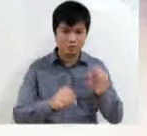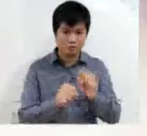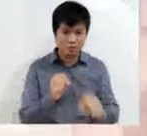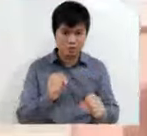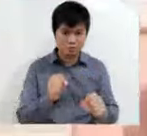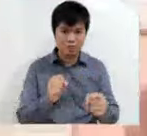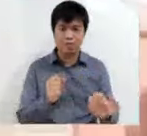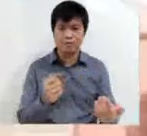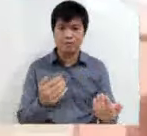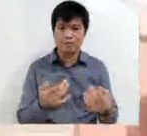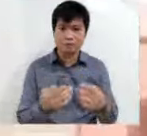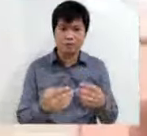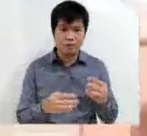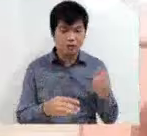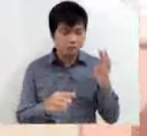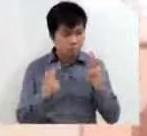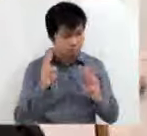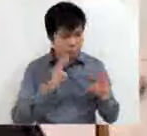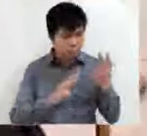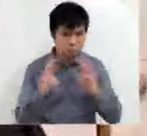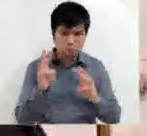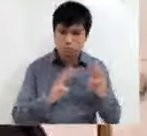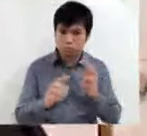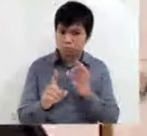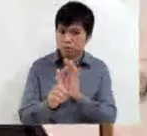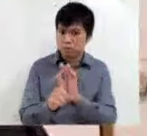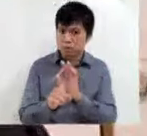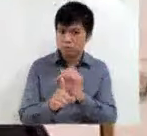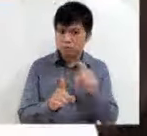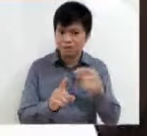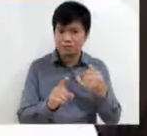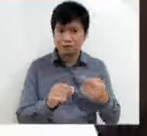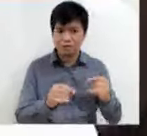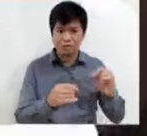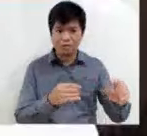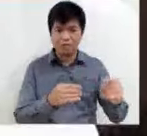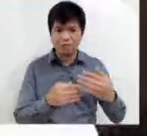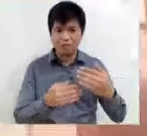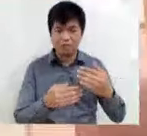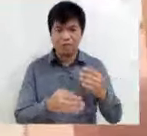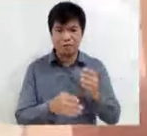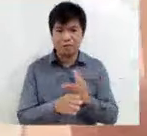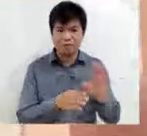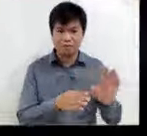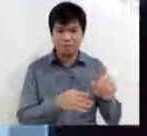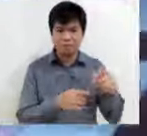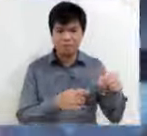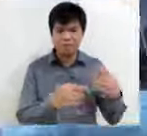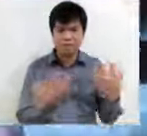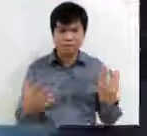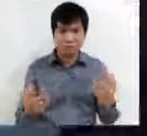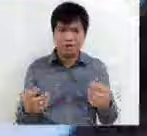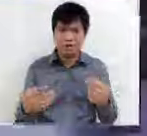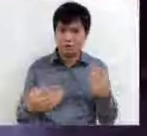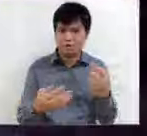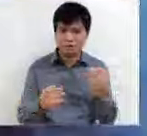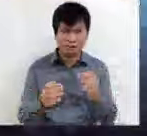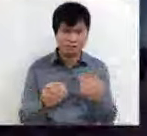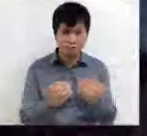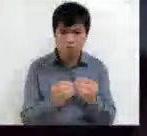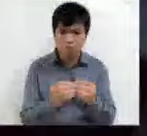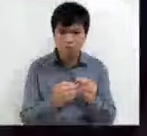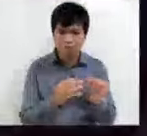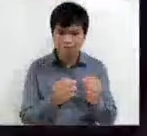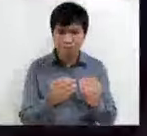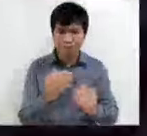ang pag-aalala ng kanilang fans sa tatakbuhin ng kanilang karera. Wala namang dinetalye kung hanggang kailan tatakbo ang